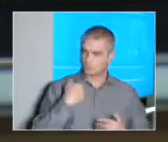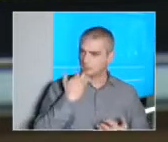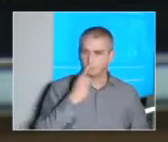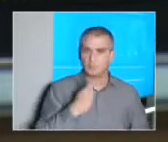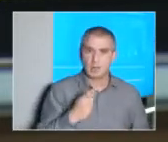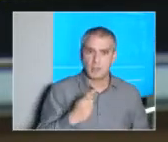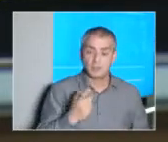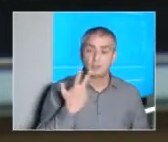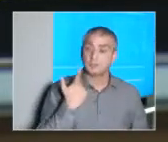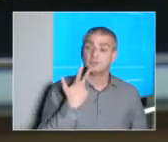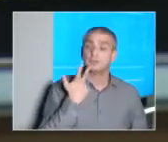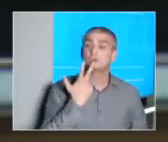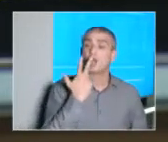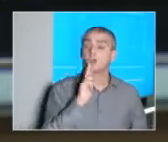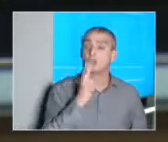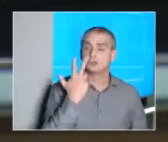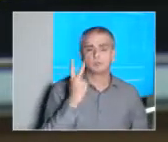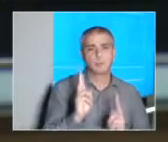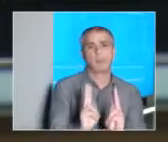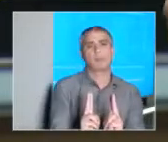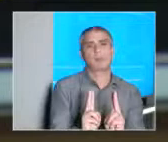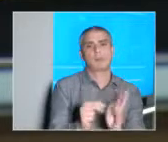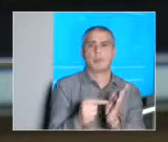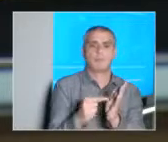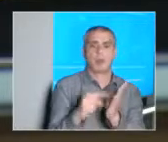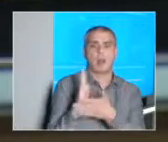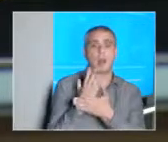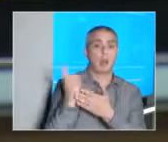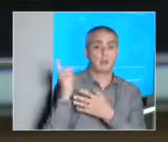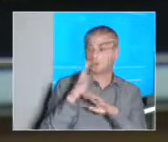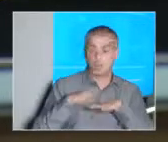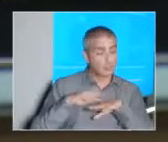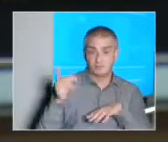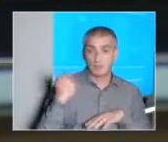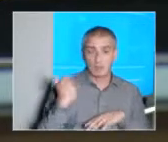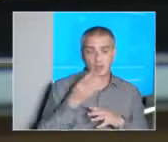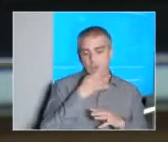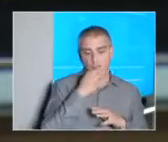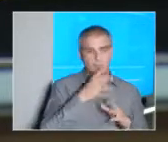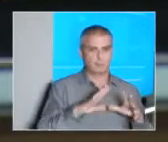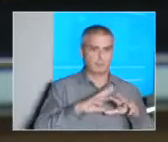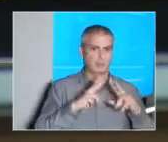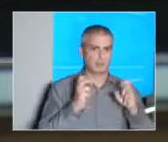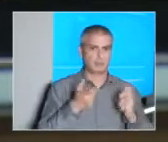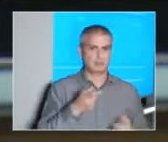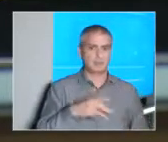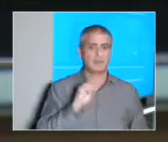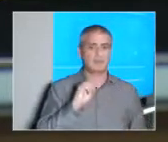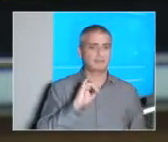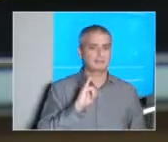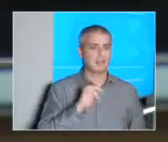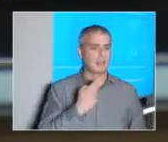לך ש3 שנים דברים תקועים בגלל אותה החלטה שכל תפקידה היה לשדרג את העיר אילת. מאיר יצחק הלוי,